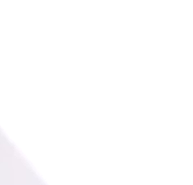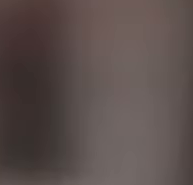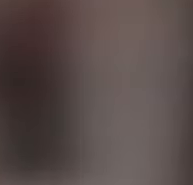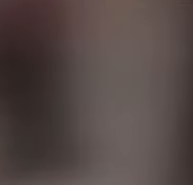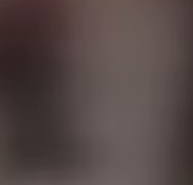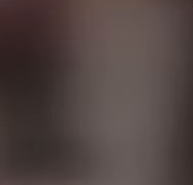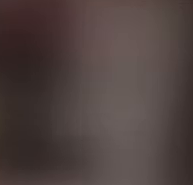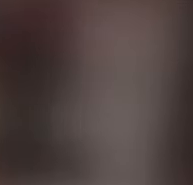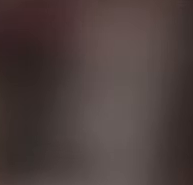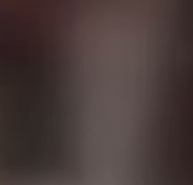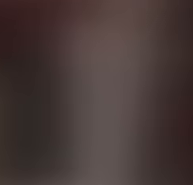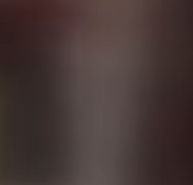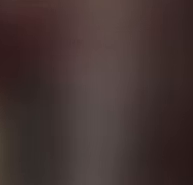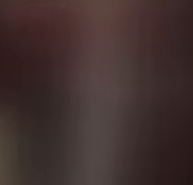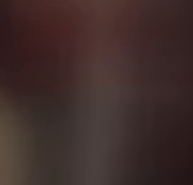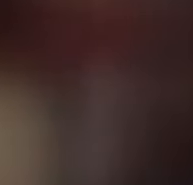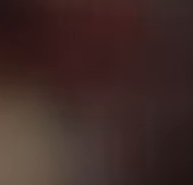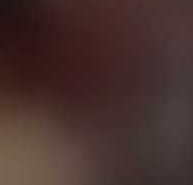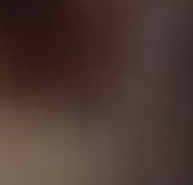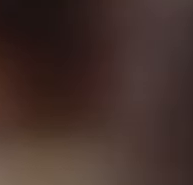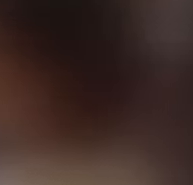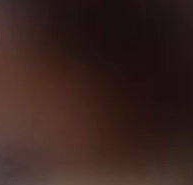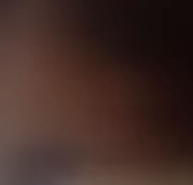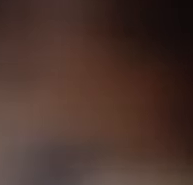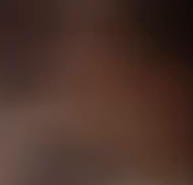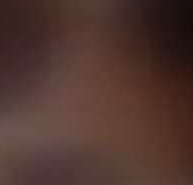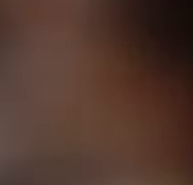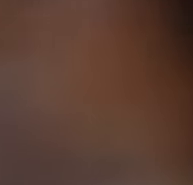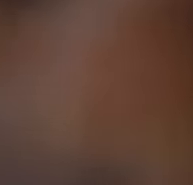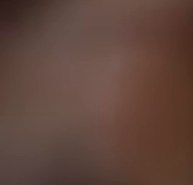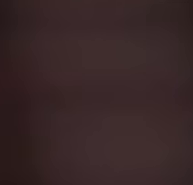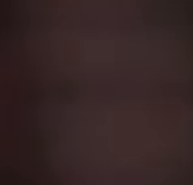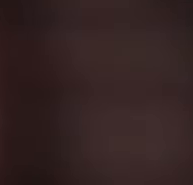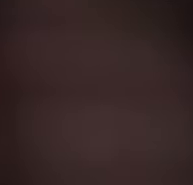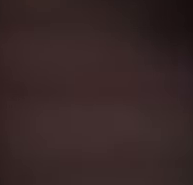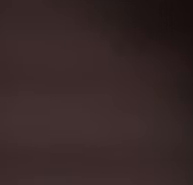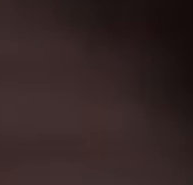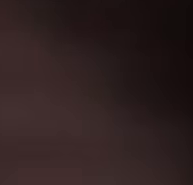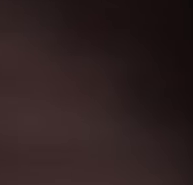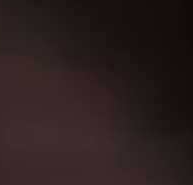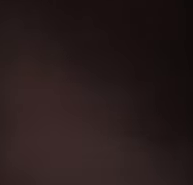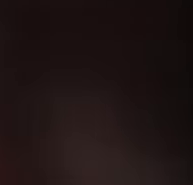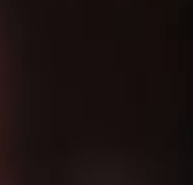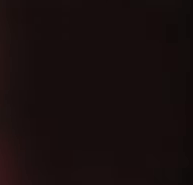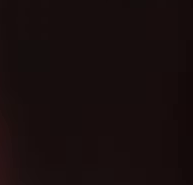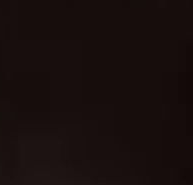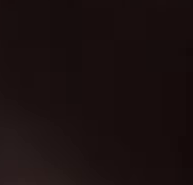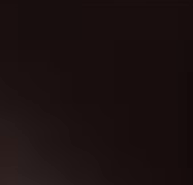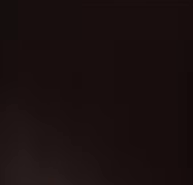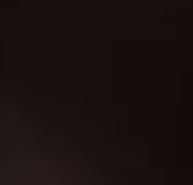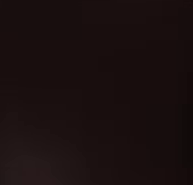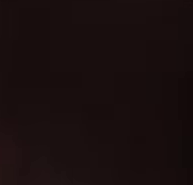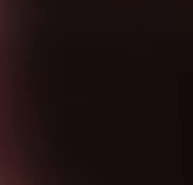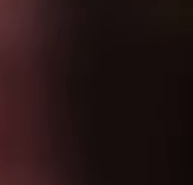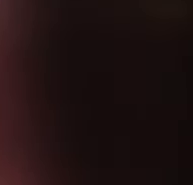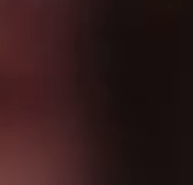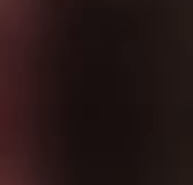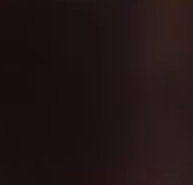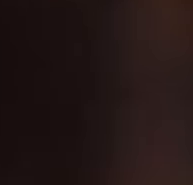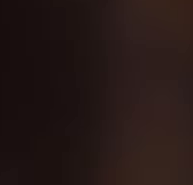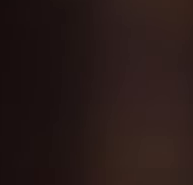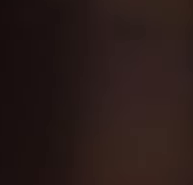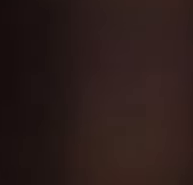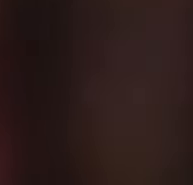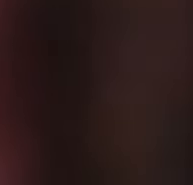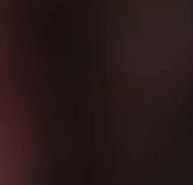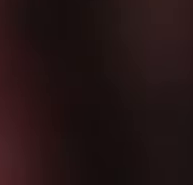2022 versucht ein Instagram-Projekt mit einer neuen Erzählform Geschichte zu vermitteln. Es ist 1942. Ich bin Sophie Scholl